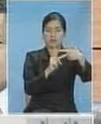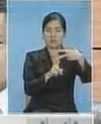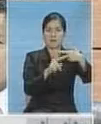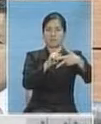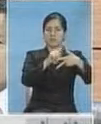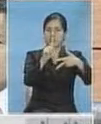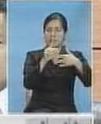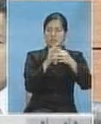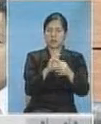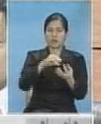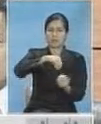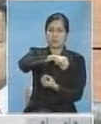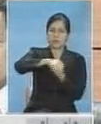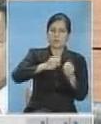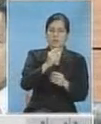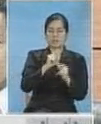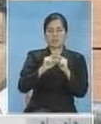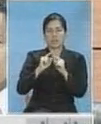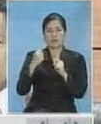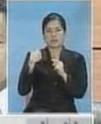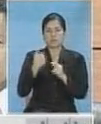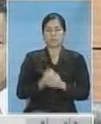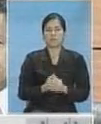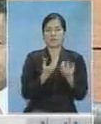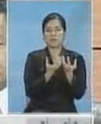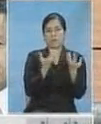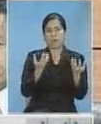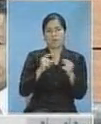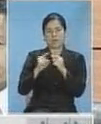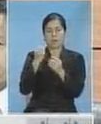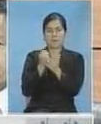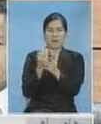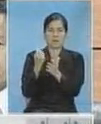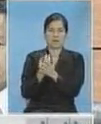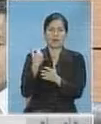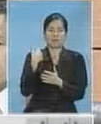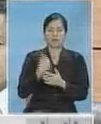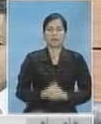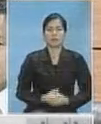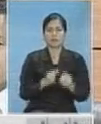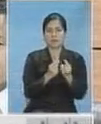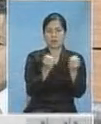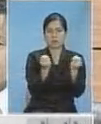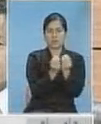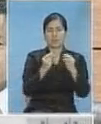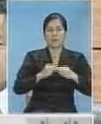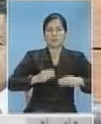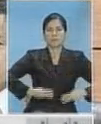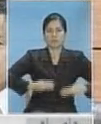เศรษฐกิจปากท้องข้าวของแพงที่เราเรียกกันว่าแพงทั้งแผ่นดินซึ่งเป็นเรื่องที่กระทบกับพี่น้องประชาชนเป็นห